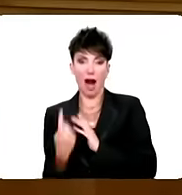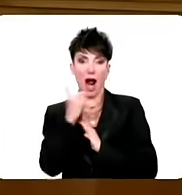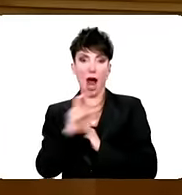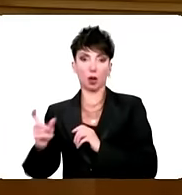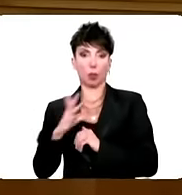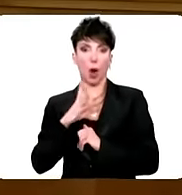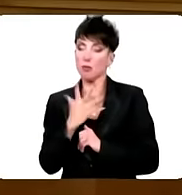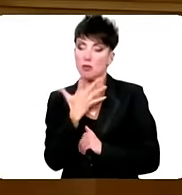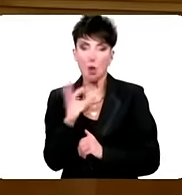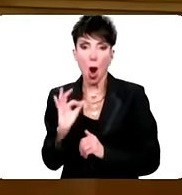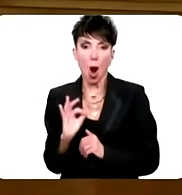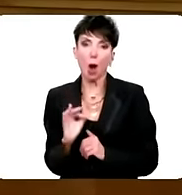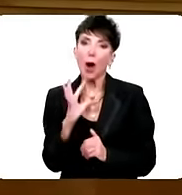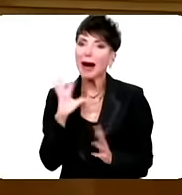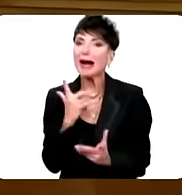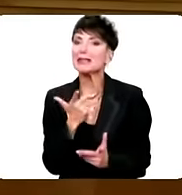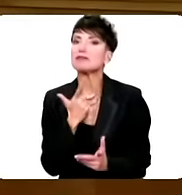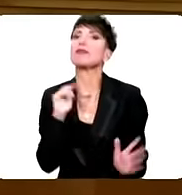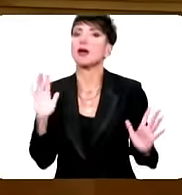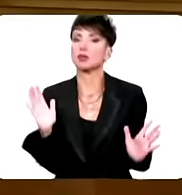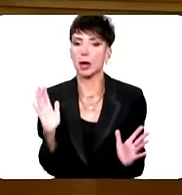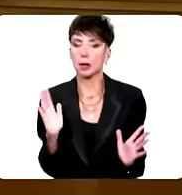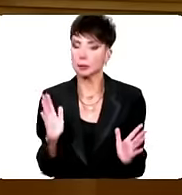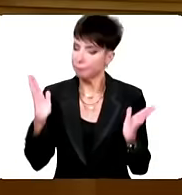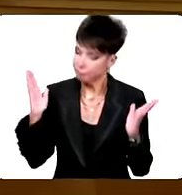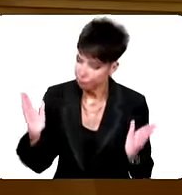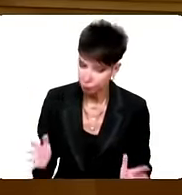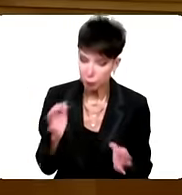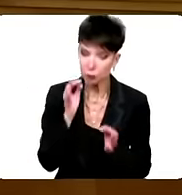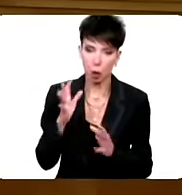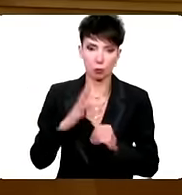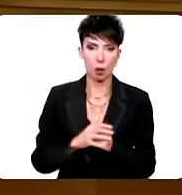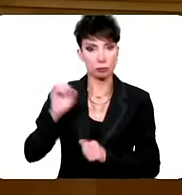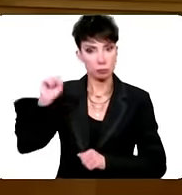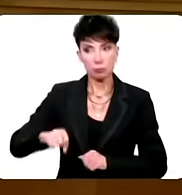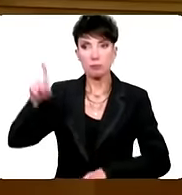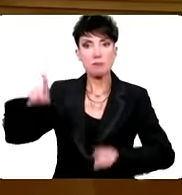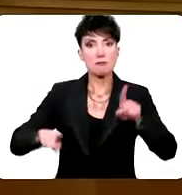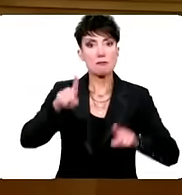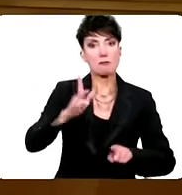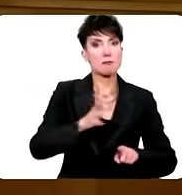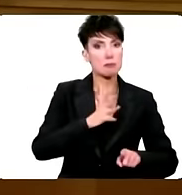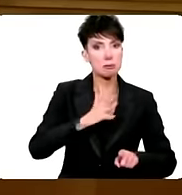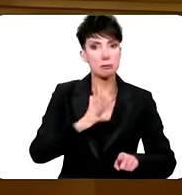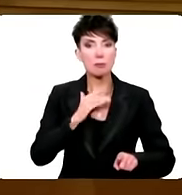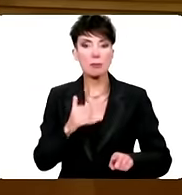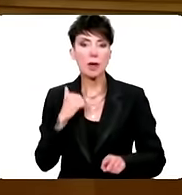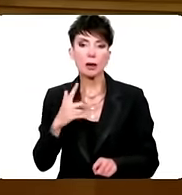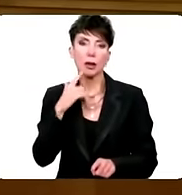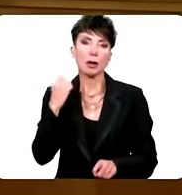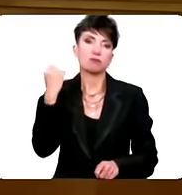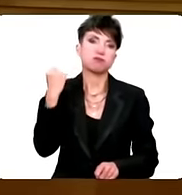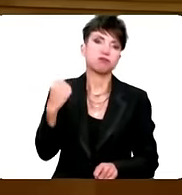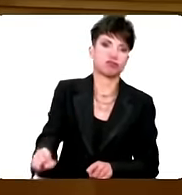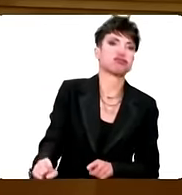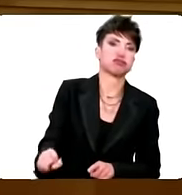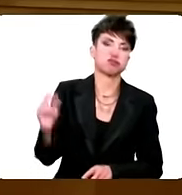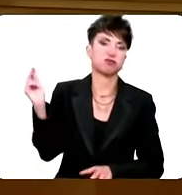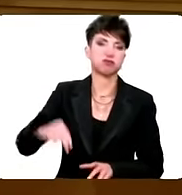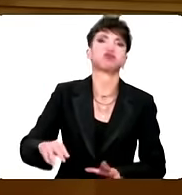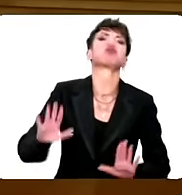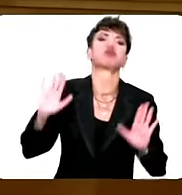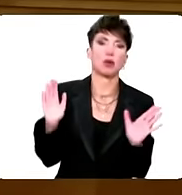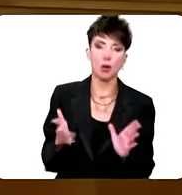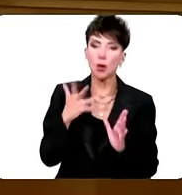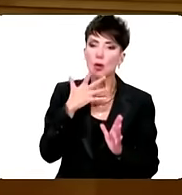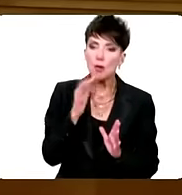Και σίγουρα δεν υπάρχει καμία εμβολία ότι υπήρχαν πολίτες οι οποίοι δεν πήγαν να ψηφίσουν, γιατί πολύ απλά δεν τους πείσαμε ότι οι κάλπες αυτές ήταν